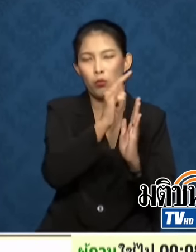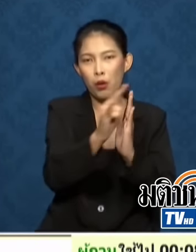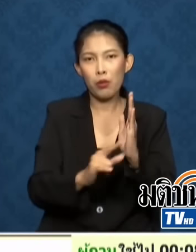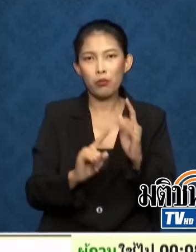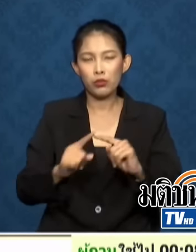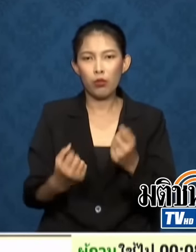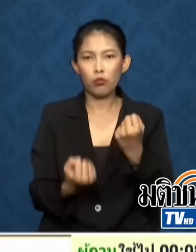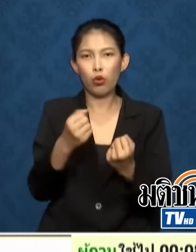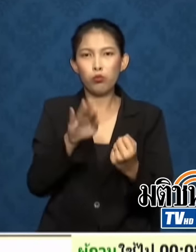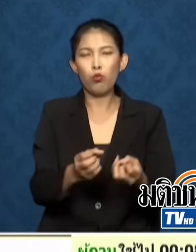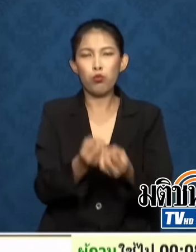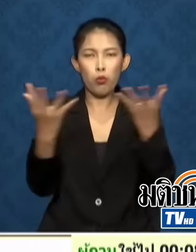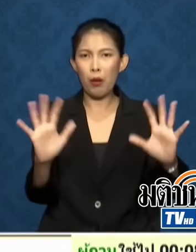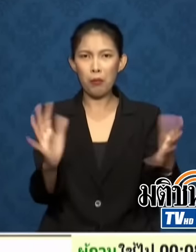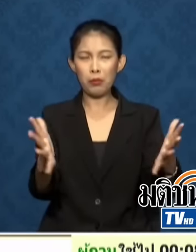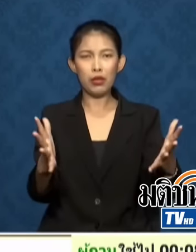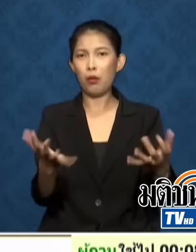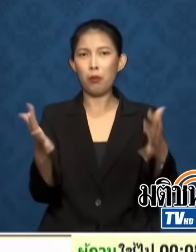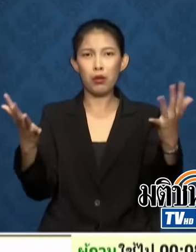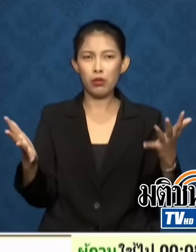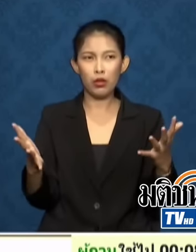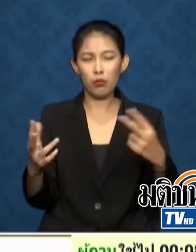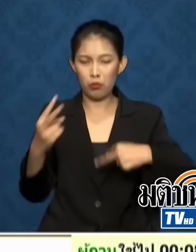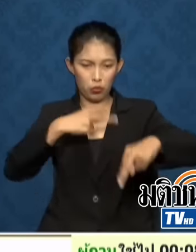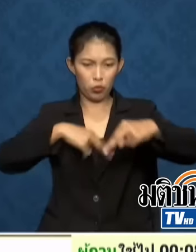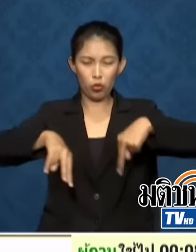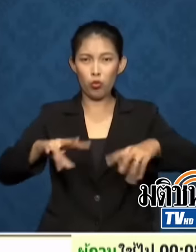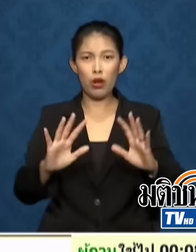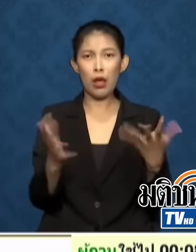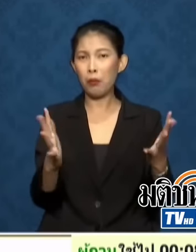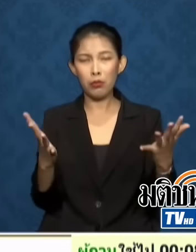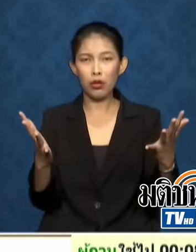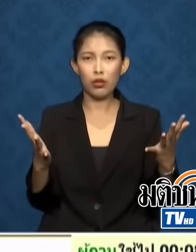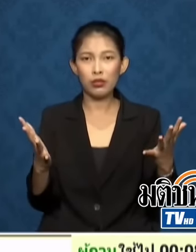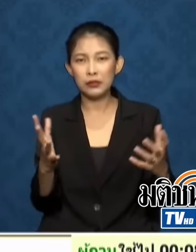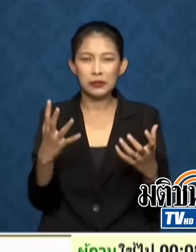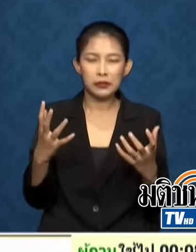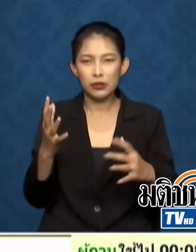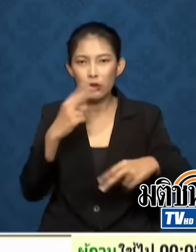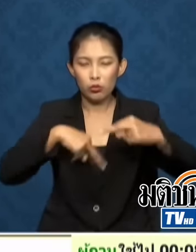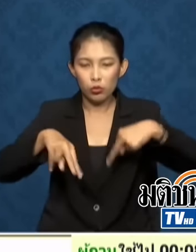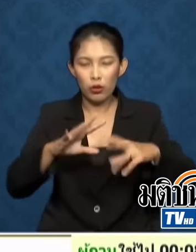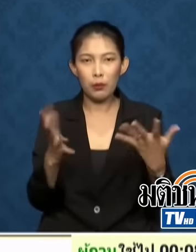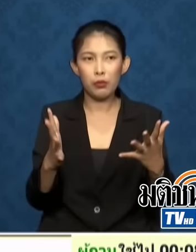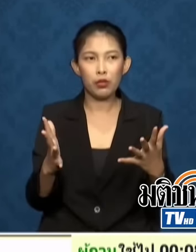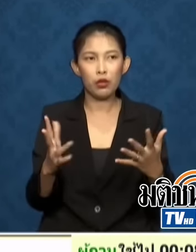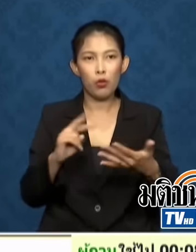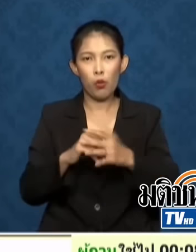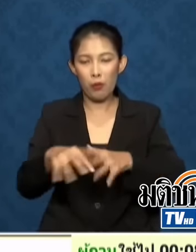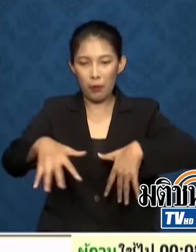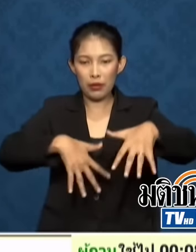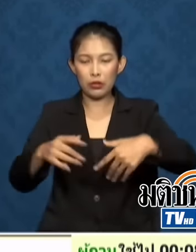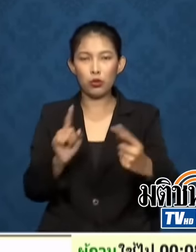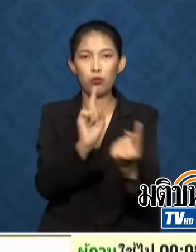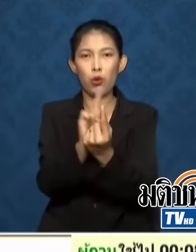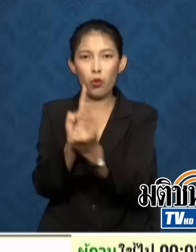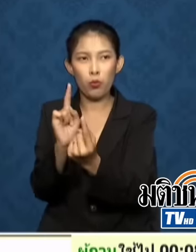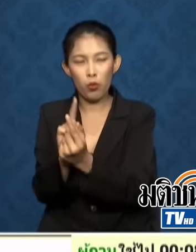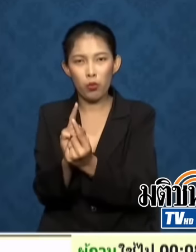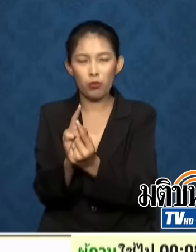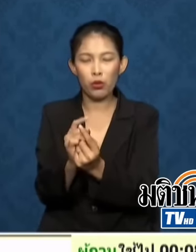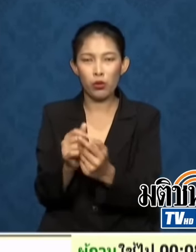าร์บอมไม่มีเหตุการณ์อะไรเลยไม่มีการรักษาความปลอดภัยที่จะแน่นหนาถึงขนาดที่ว่าจะสกัดอะไรได้ยังประชาชนทั่วไปยังสามารถ